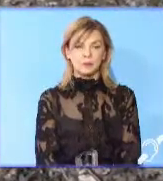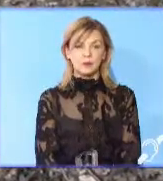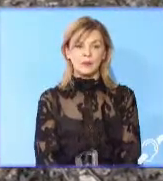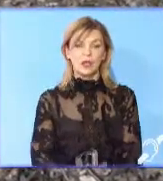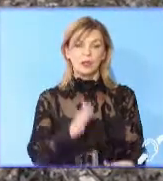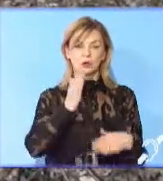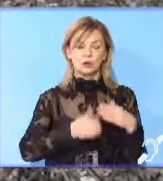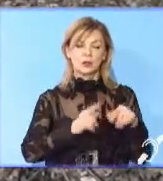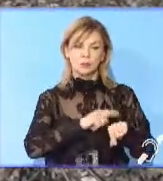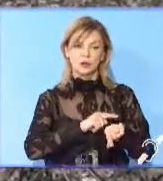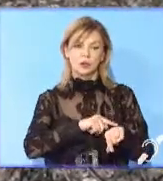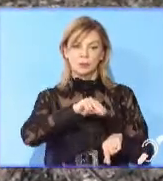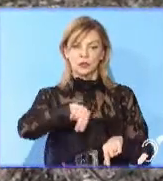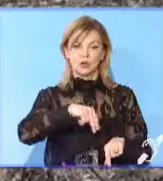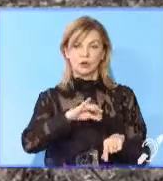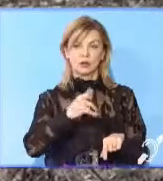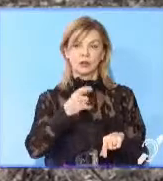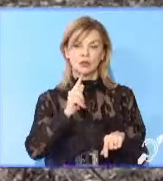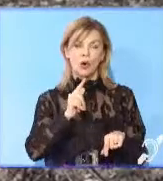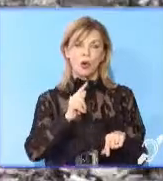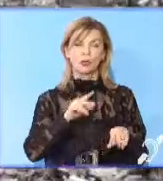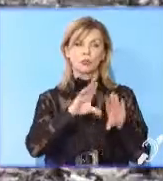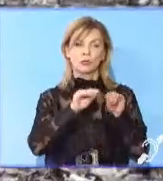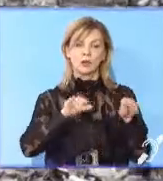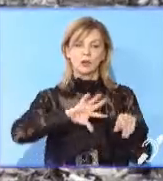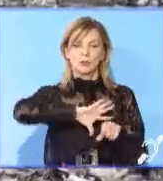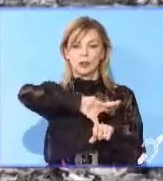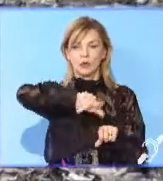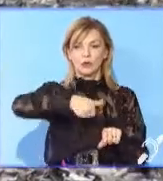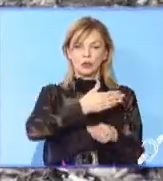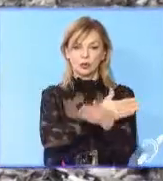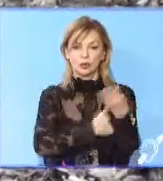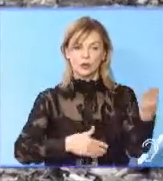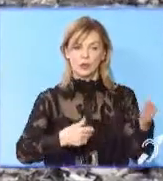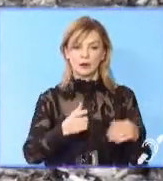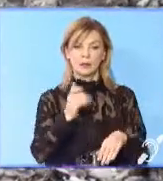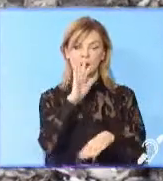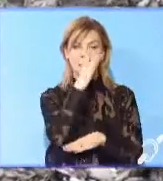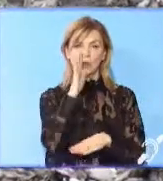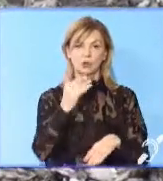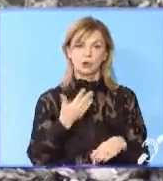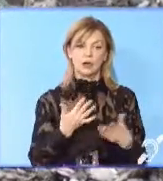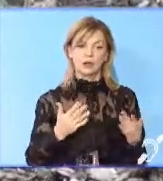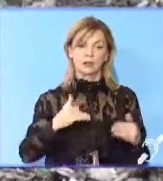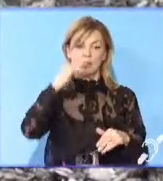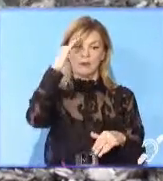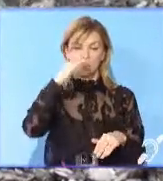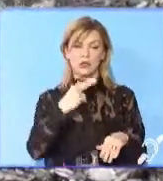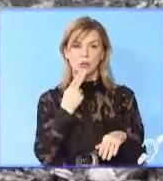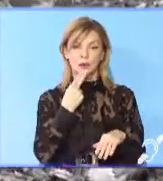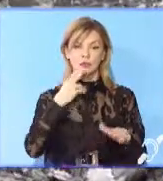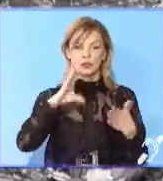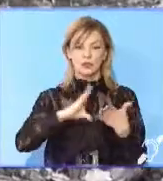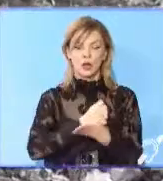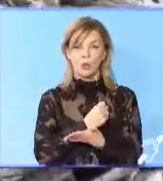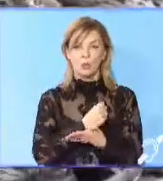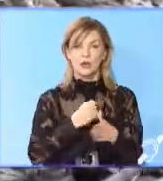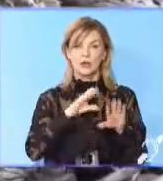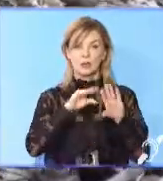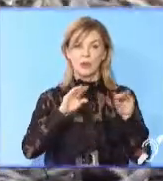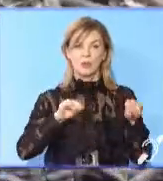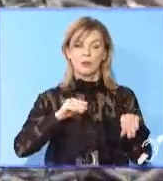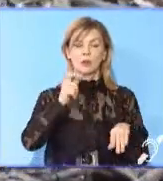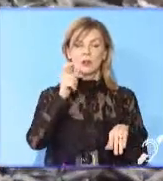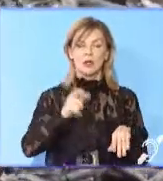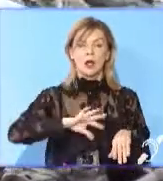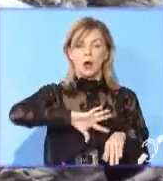În ultima perioadă, în Olt a crescut alarmant furturile de lemn din pădure. În doar câteva zile, polițiștii au identificat și reținut mai mulți